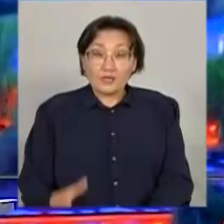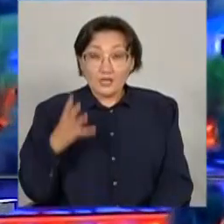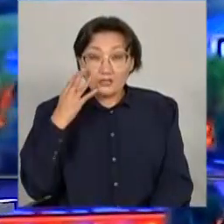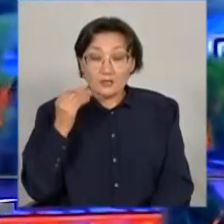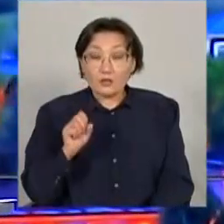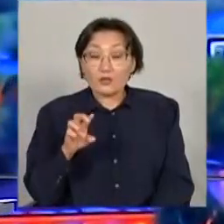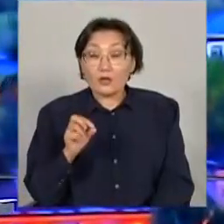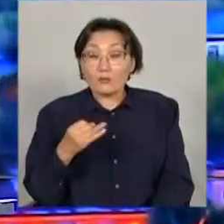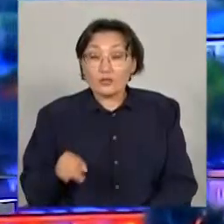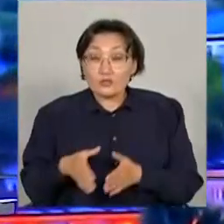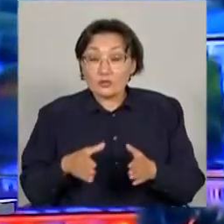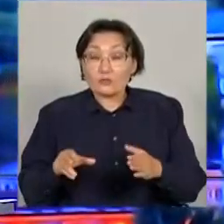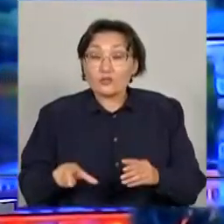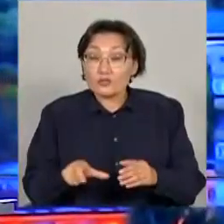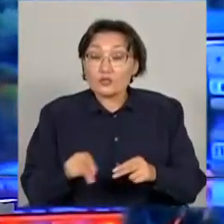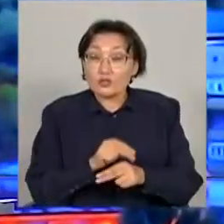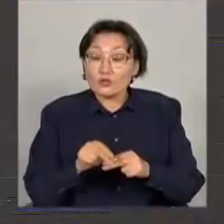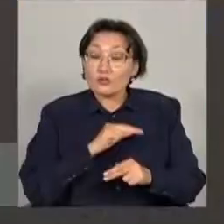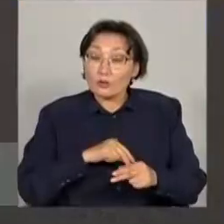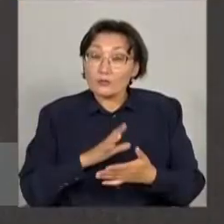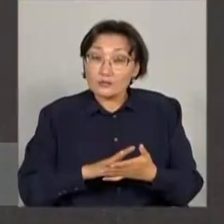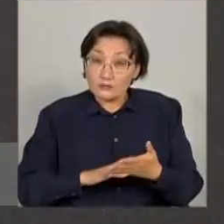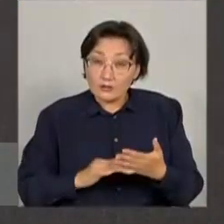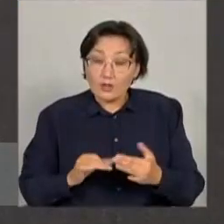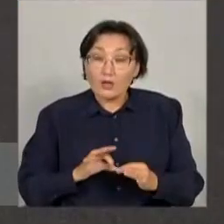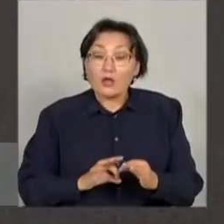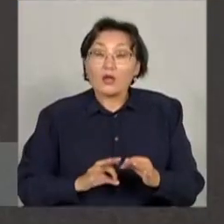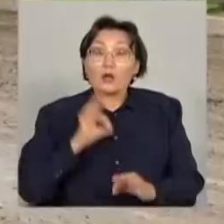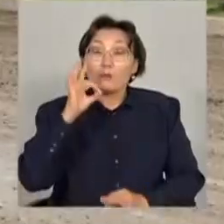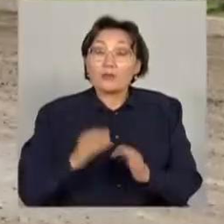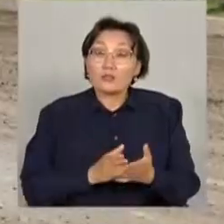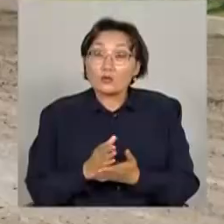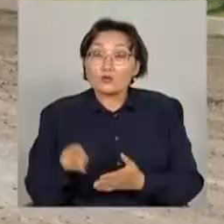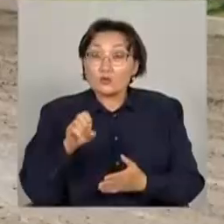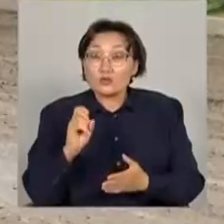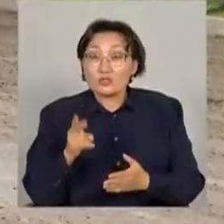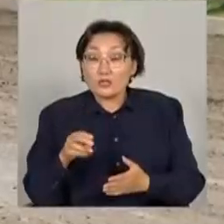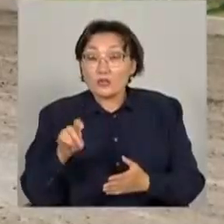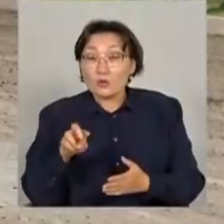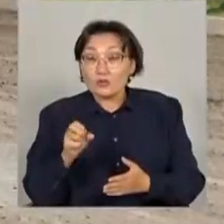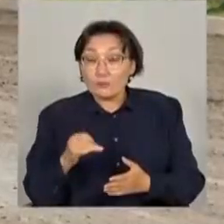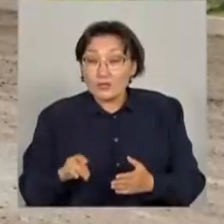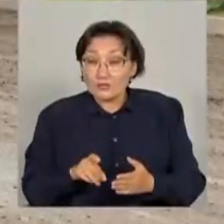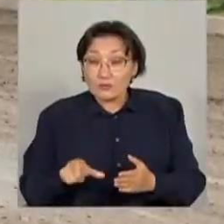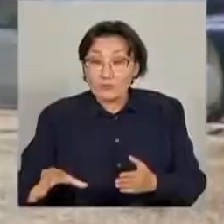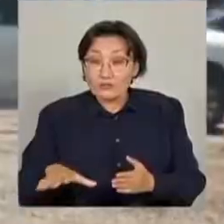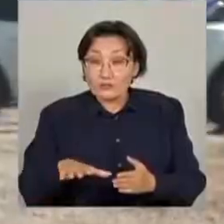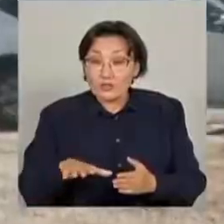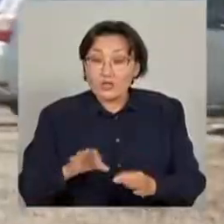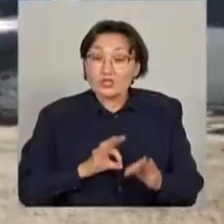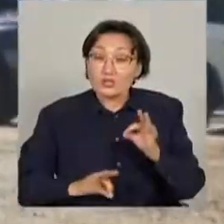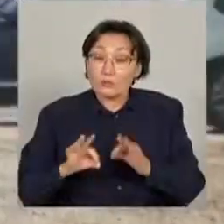Алматының Абай даңғылында жол жөндеу жалғасып жатыр. Қазір батыс бағытта Достық даңғылынан Наурызбай Батыр көшесіне дейінгі және шығыс